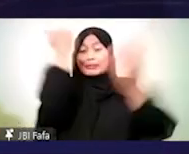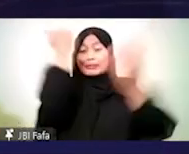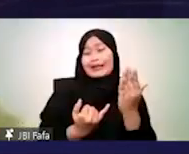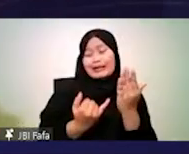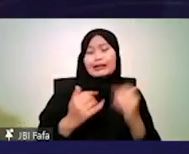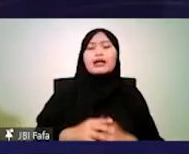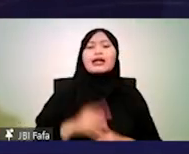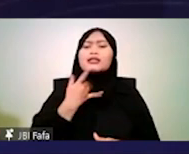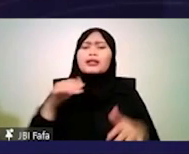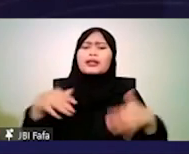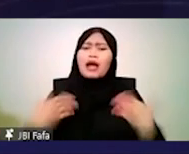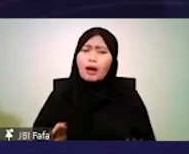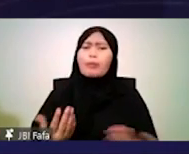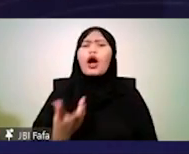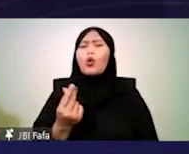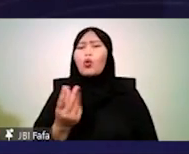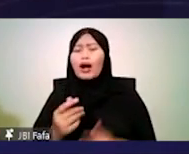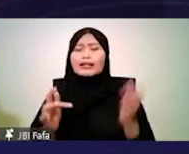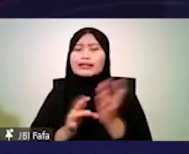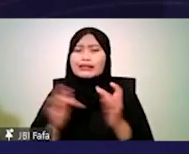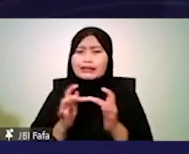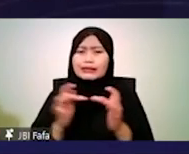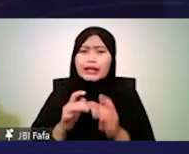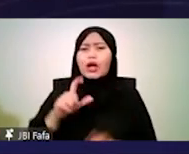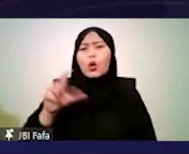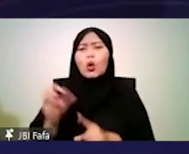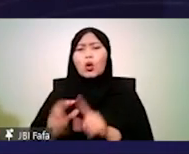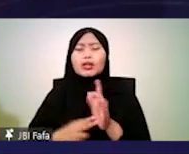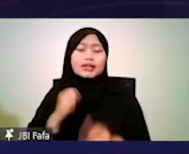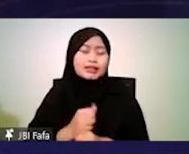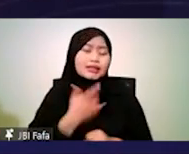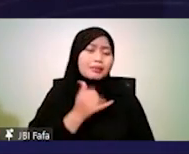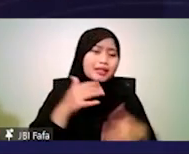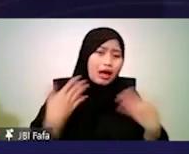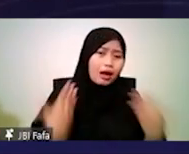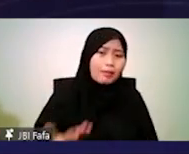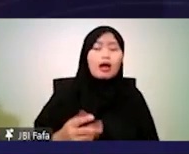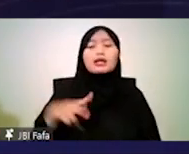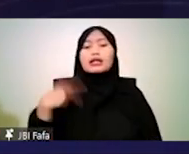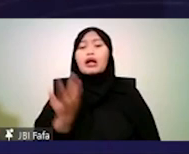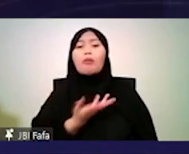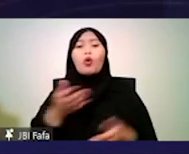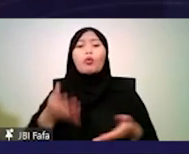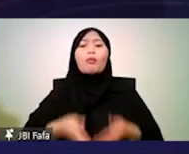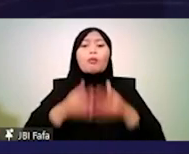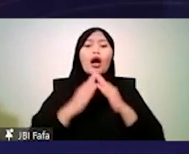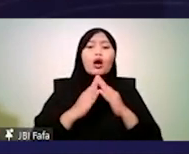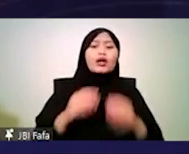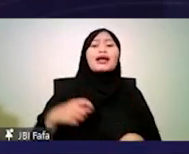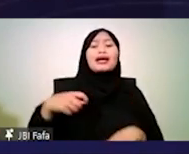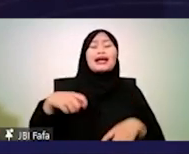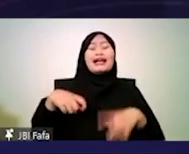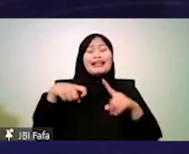Seperti apa Dit Rp sing publiknya Seperti apa dan kita juga akan membangun sisebut Khasanah